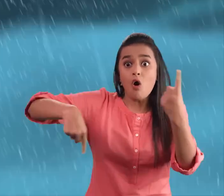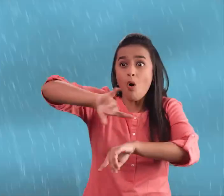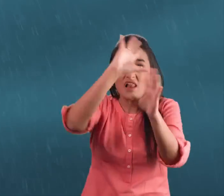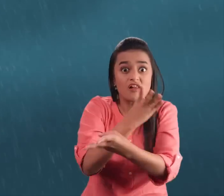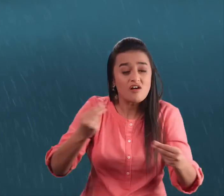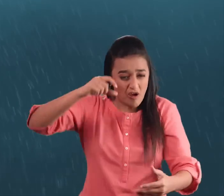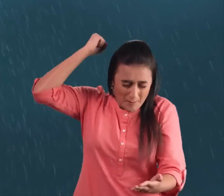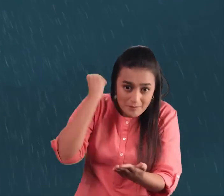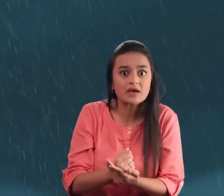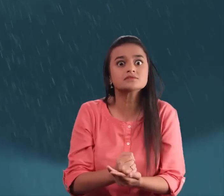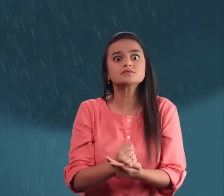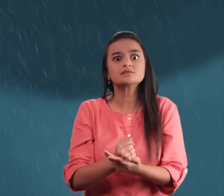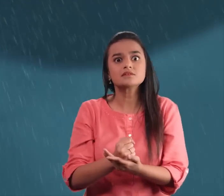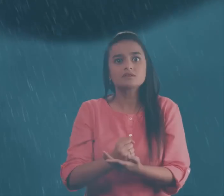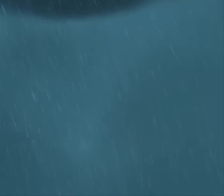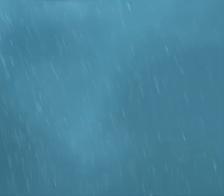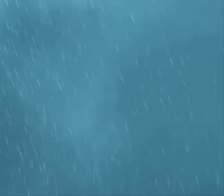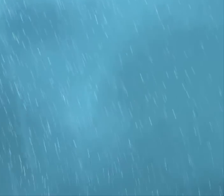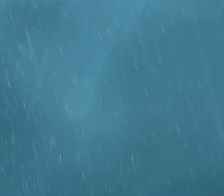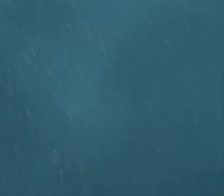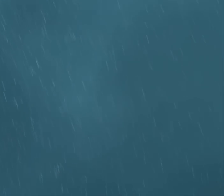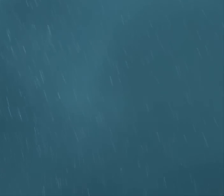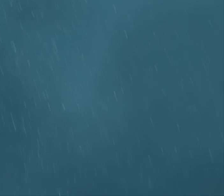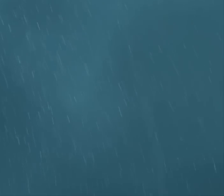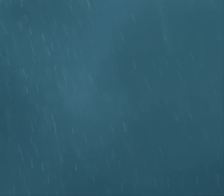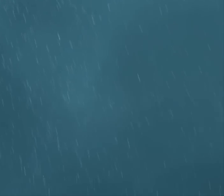तक वृंदावन पूरी तरह पानी में डूब न जाए।